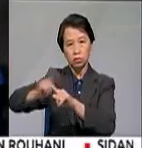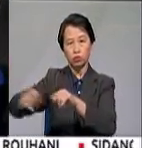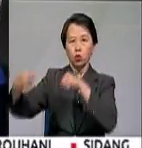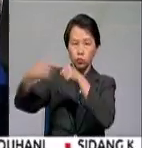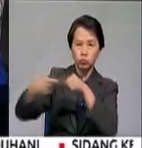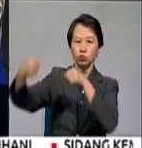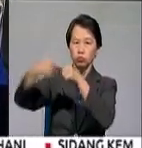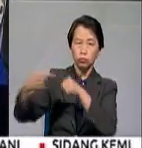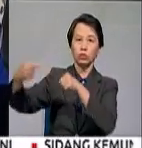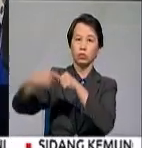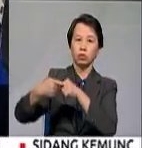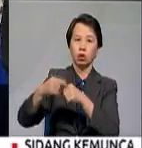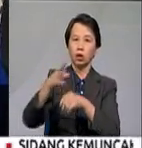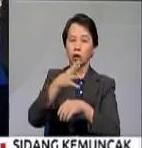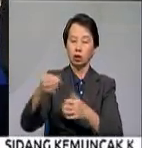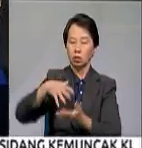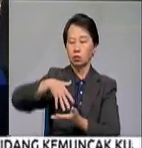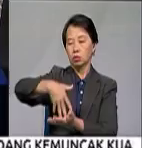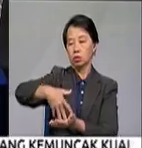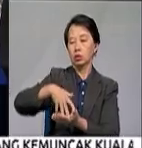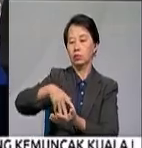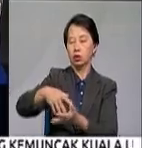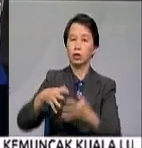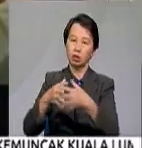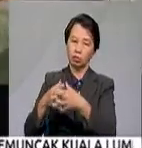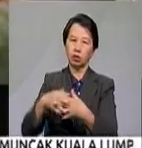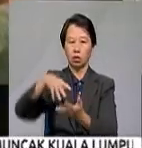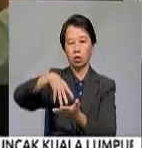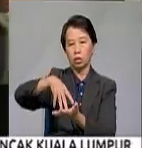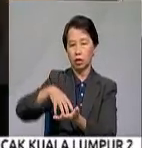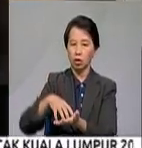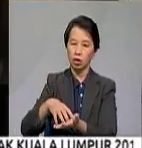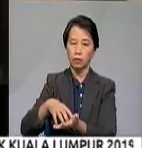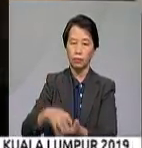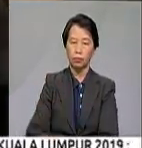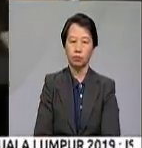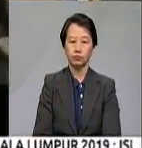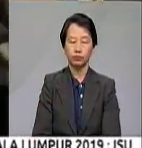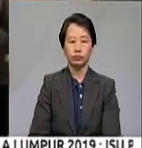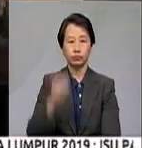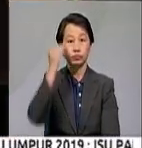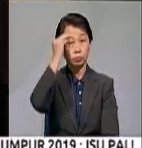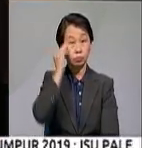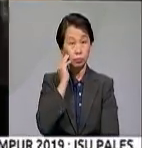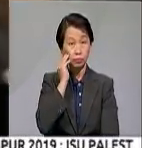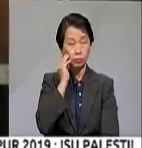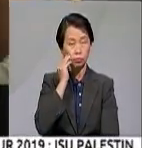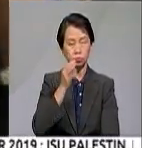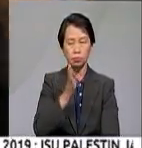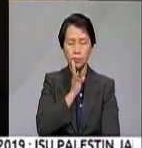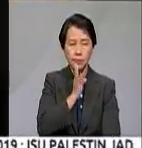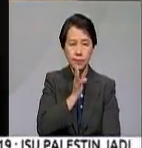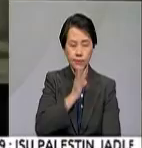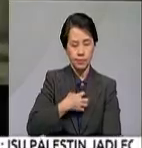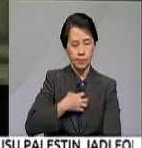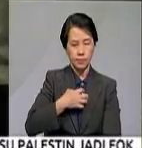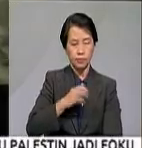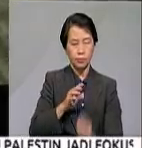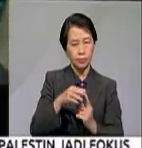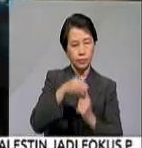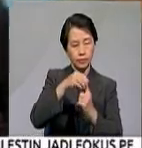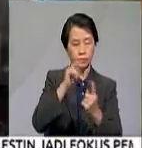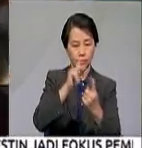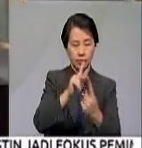tuduhan dan melemahkan Amerika. Tun Dr. Mahathir memberi komen tersebut secara eksklusif